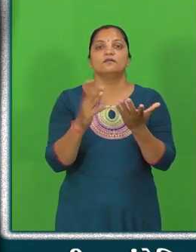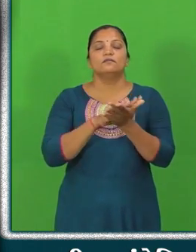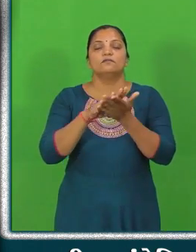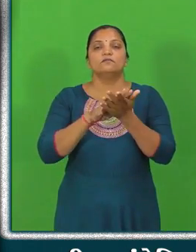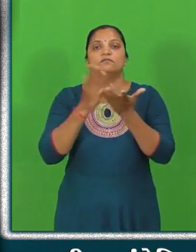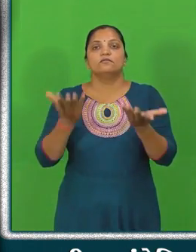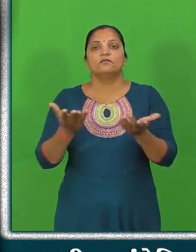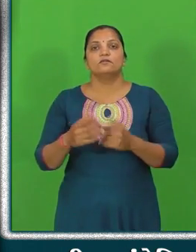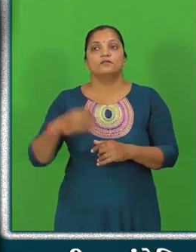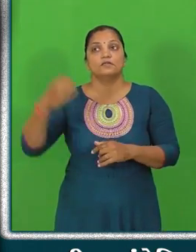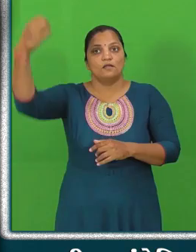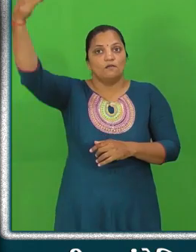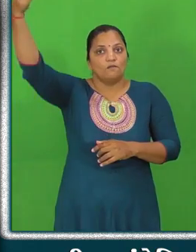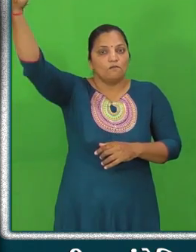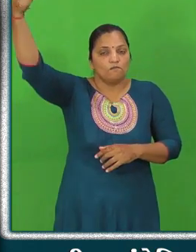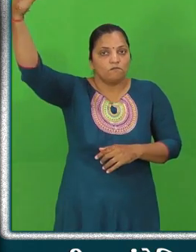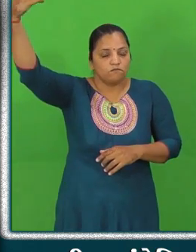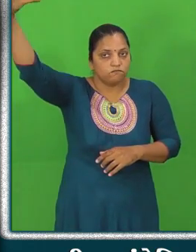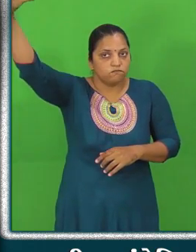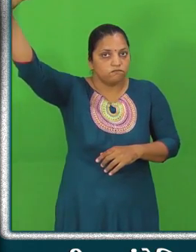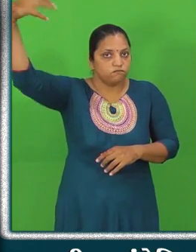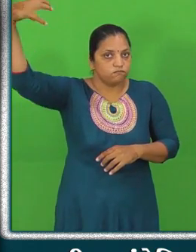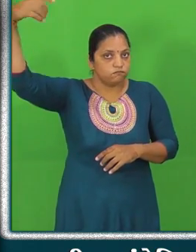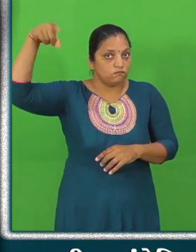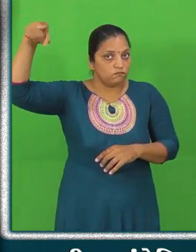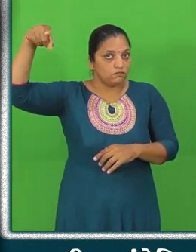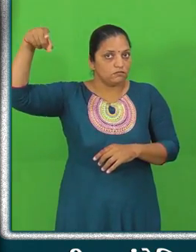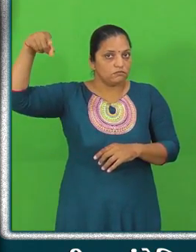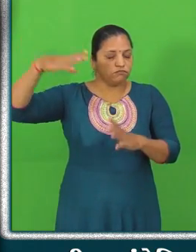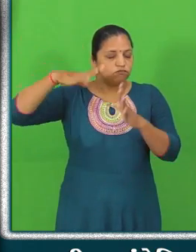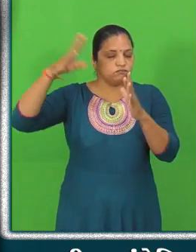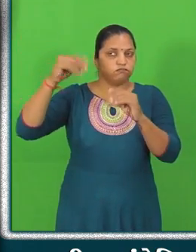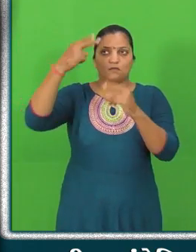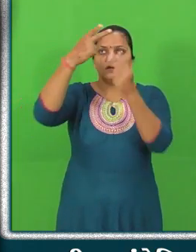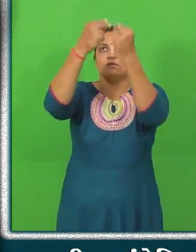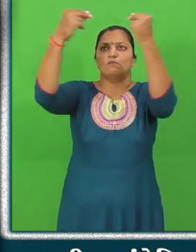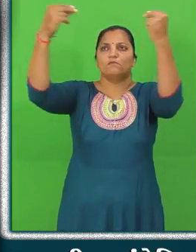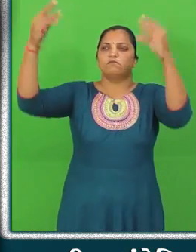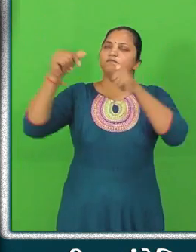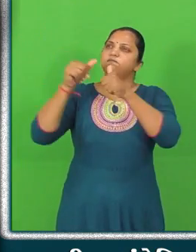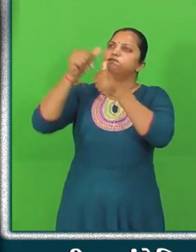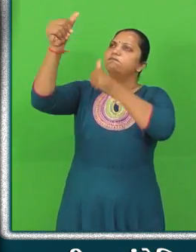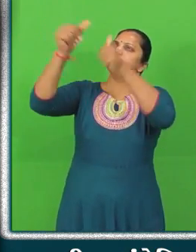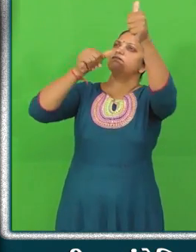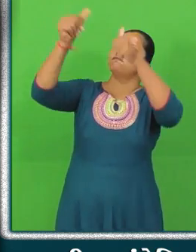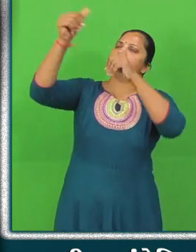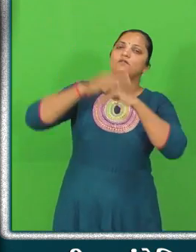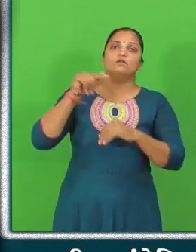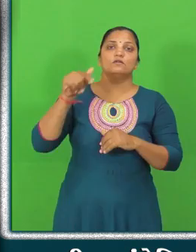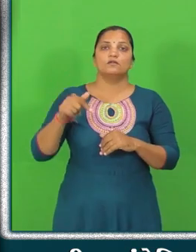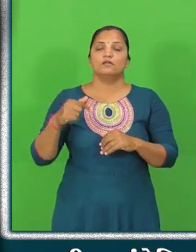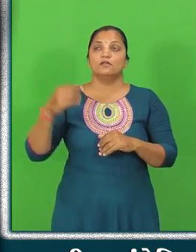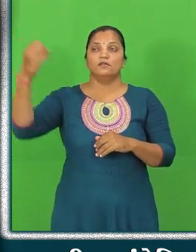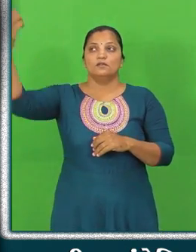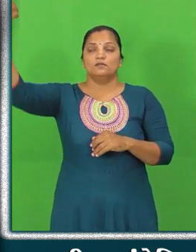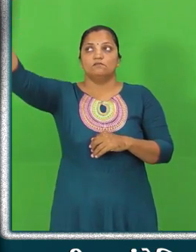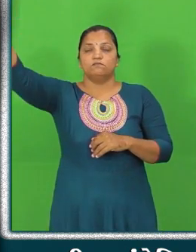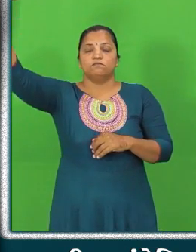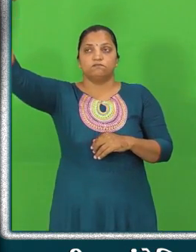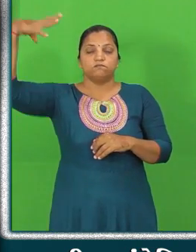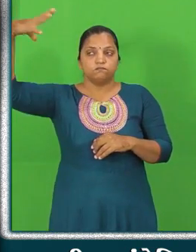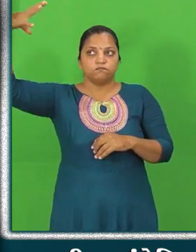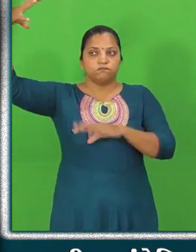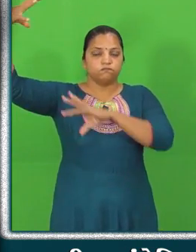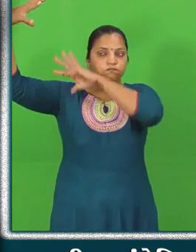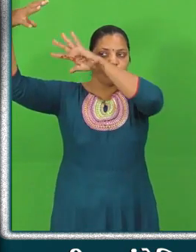શૂન્યાવકાશ છે. છતાં સૂર્યમાંથી કે અન્ય કોઈ તારાઓ, સૂર્ય કરતા પણ ઘણા દૂર તારાઓ છે, એ તારાઓમાંથી પ્રકાશ આપણા સુધી પહોંચી